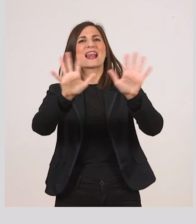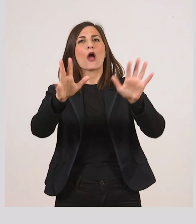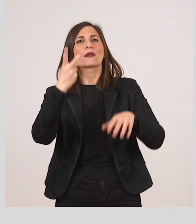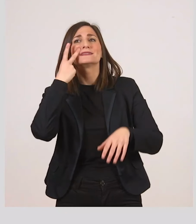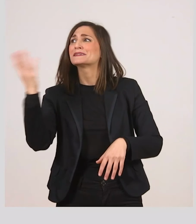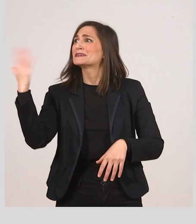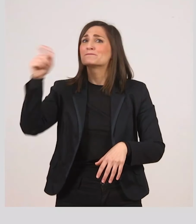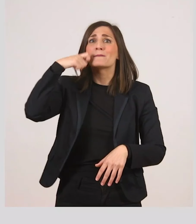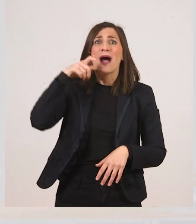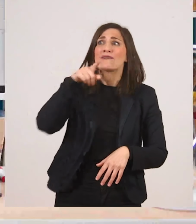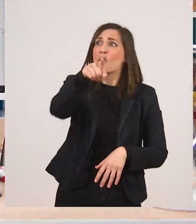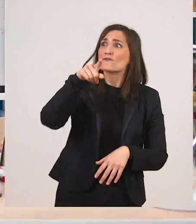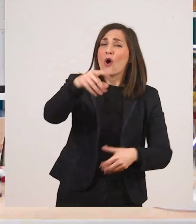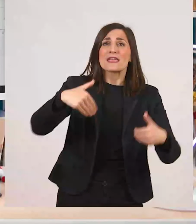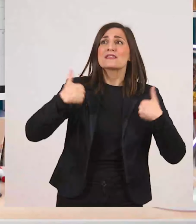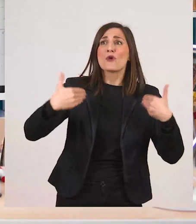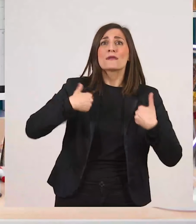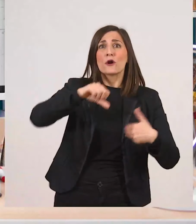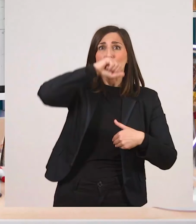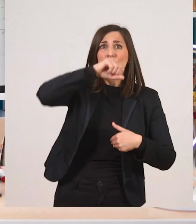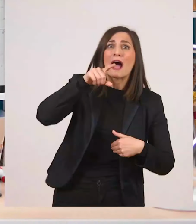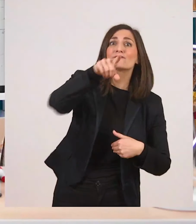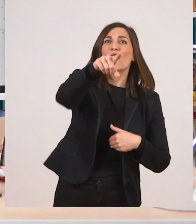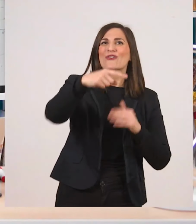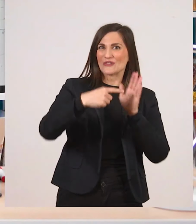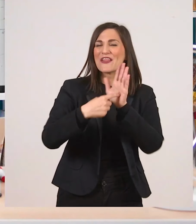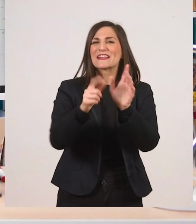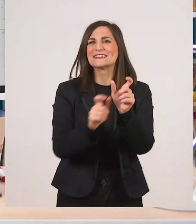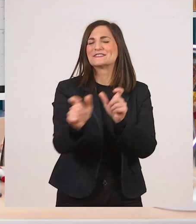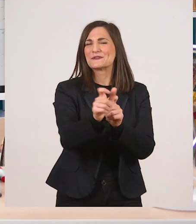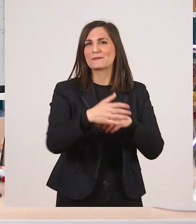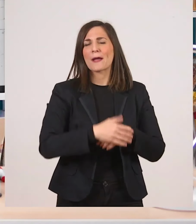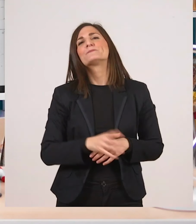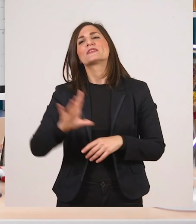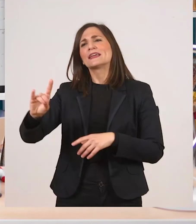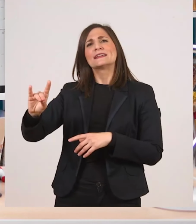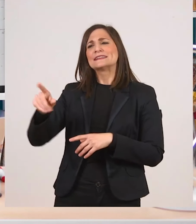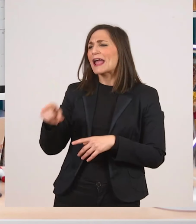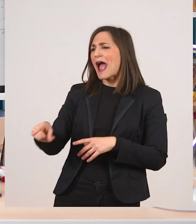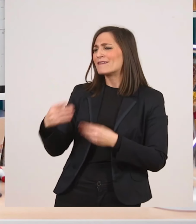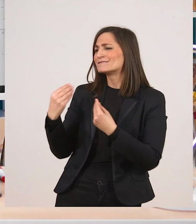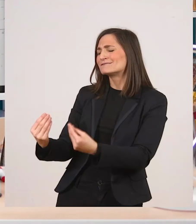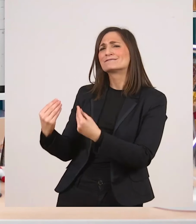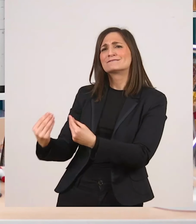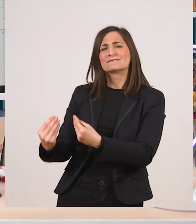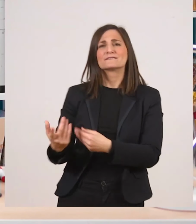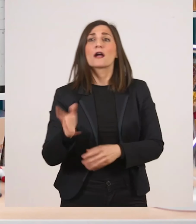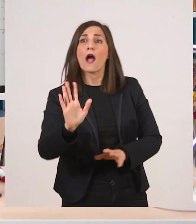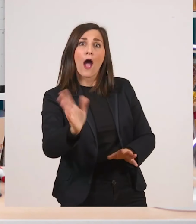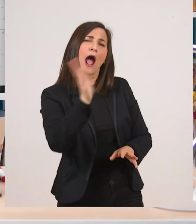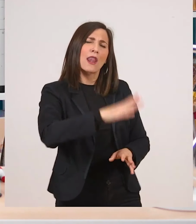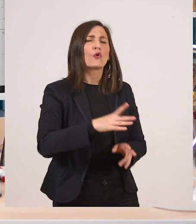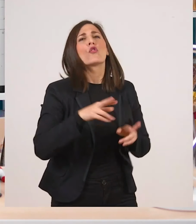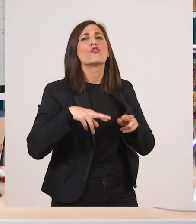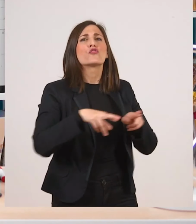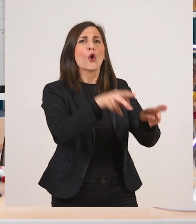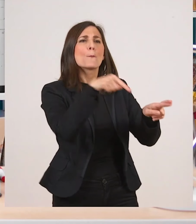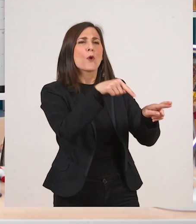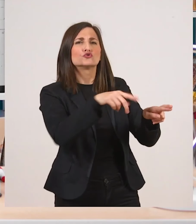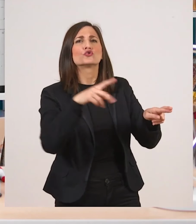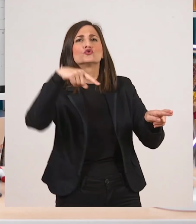στην τηλεόραση. Μαμά, αυτός είναι ο ηθοποιός αγαπημένος μου. Αυτή η σκυλίτσα είναι πολύ φιλική. Προσοχή, λέμε, τούτος ο